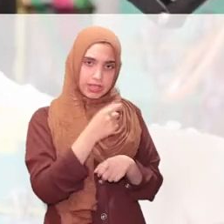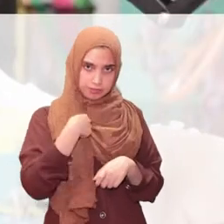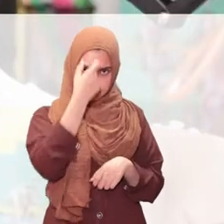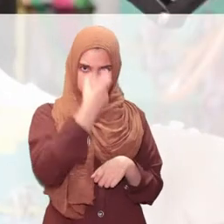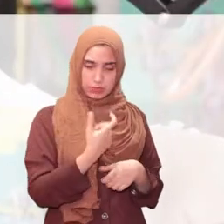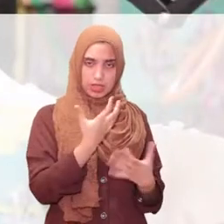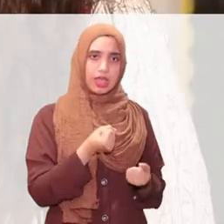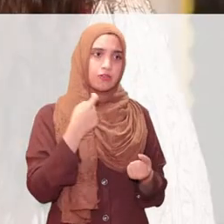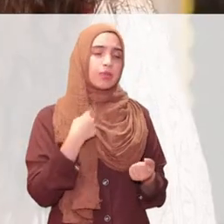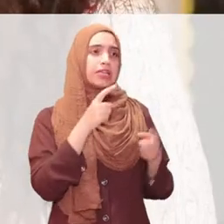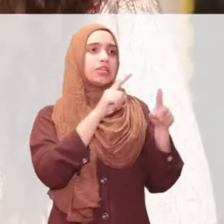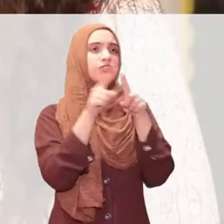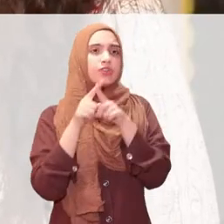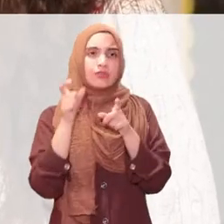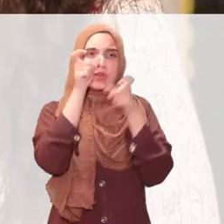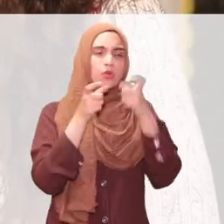इविल